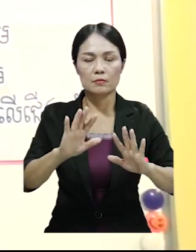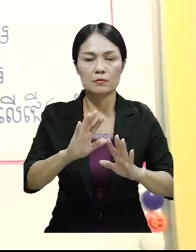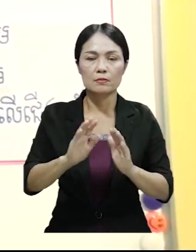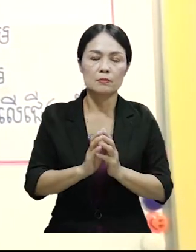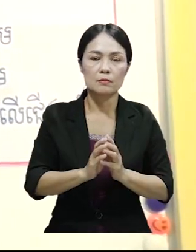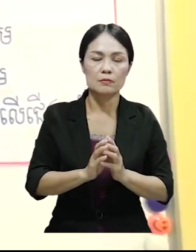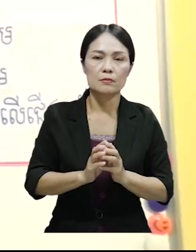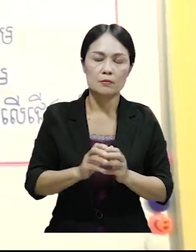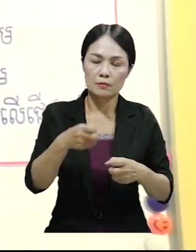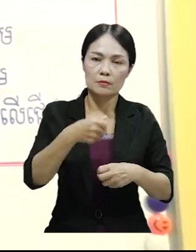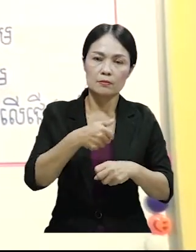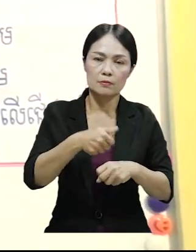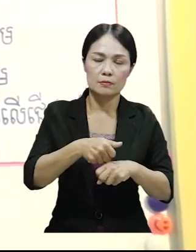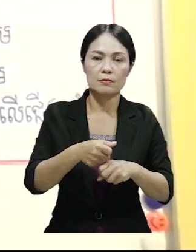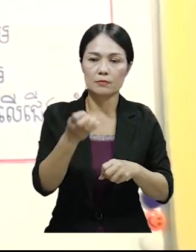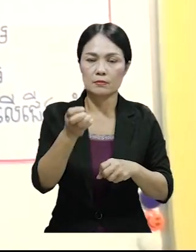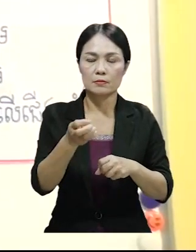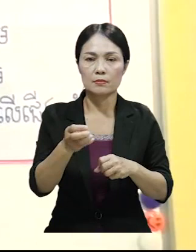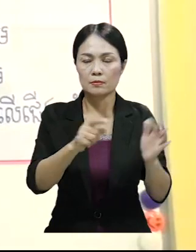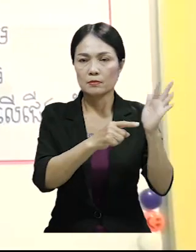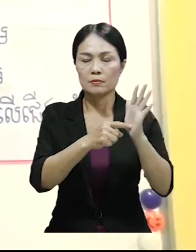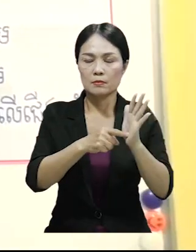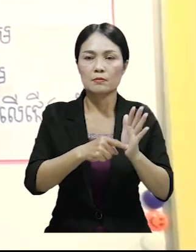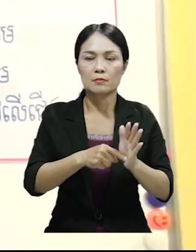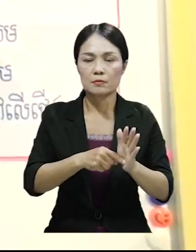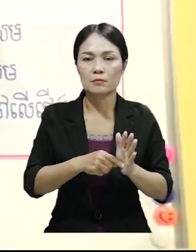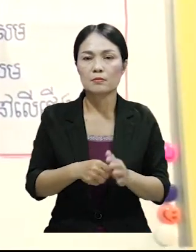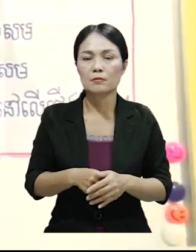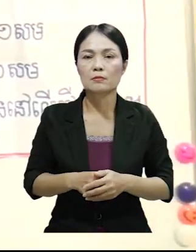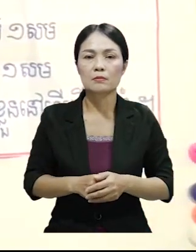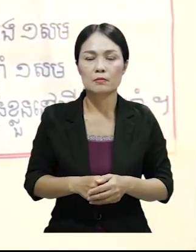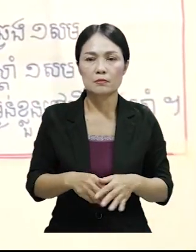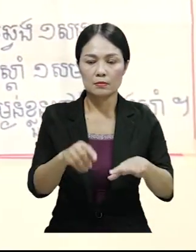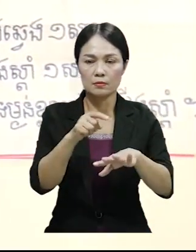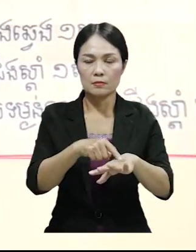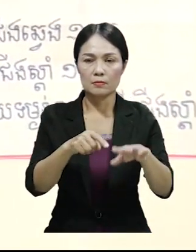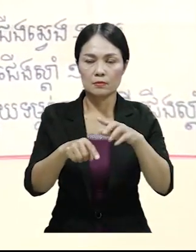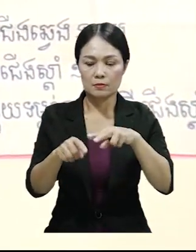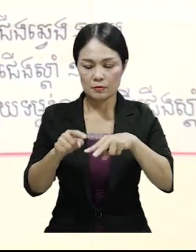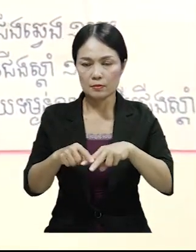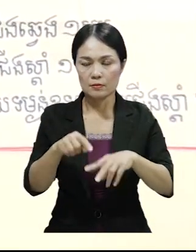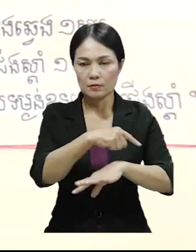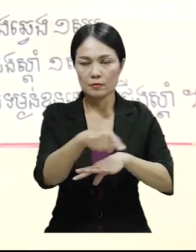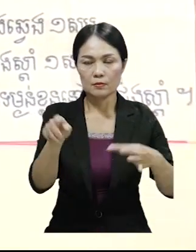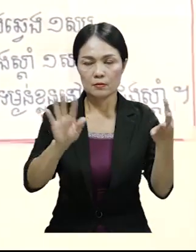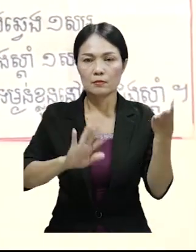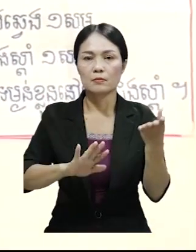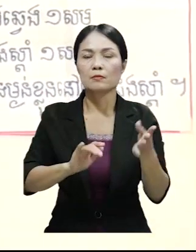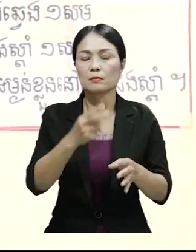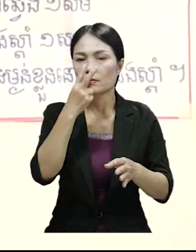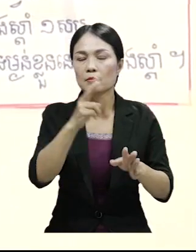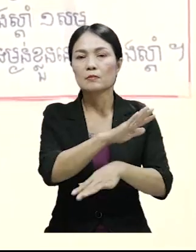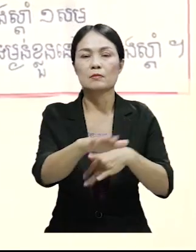ន្តិចអញ្ចឹងលោកគ្រូសូមបង្ហាញជូនអំពីក្បាច់ដៃនិងក្បាច់ជើងក្នុងចង្វាក់រាំវង់អញ្ចឹងយើងមើលទាំងអ